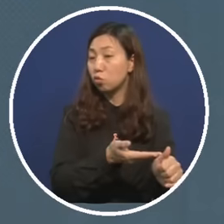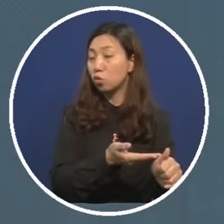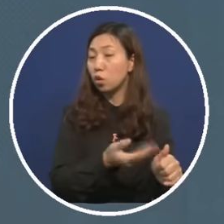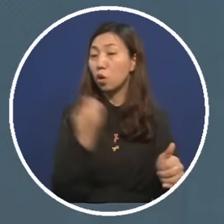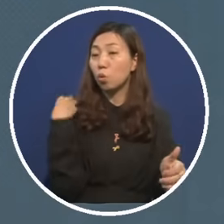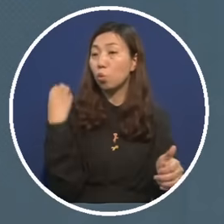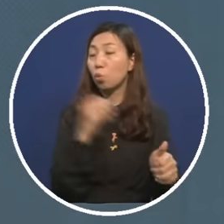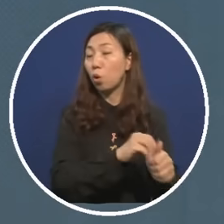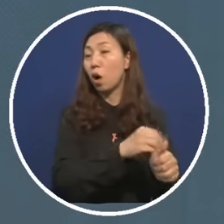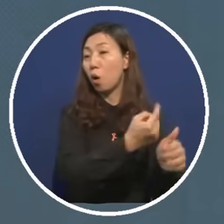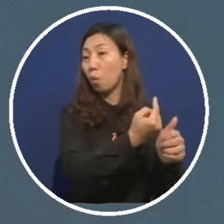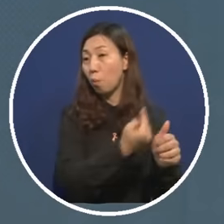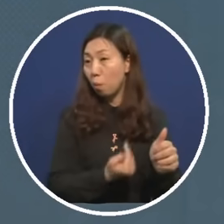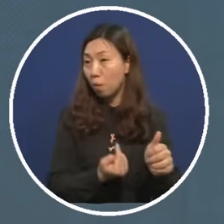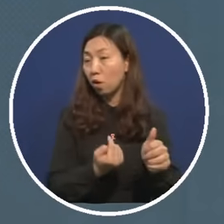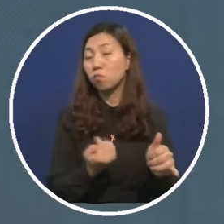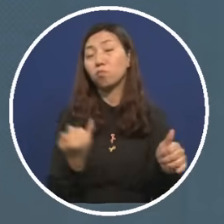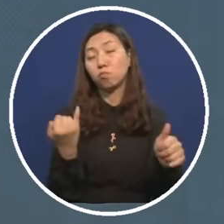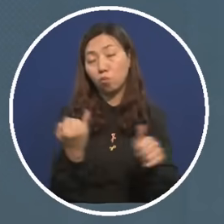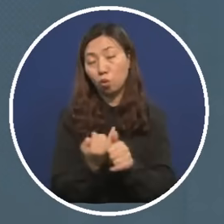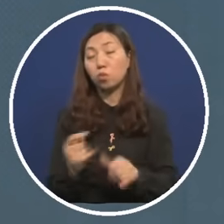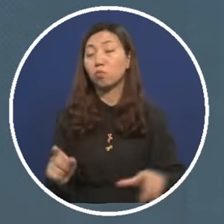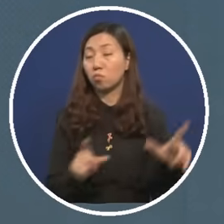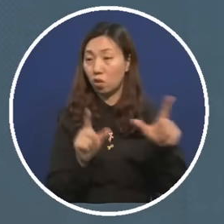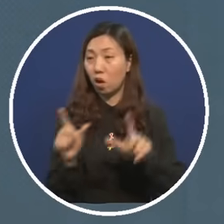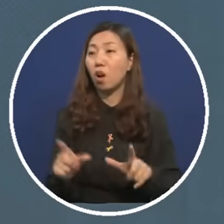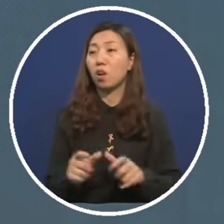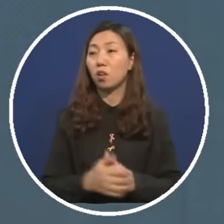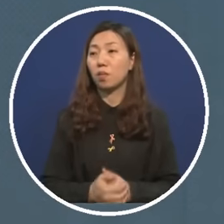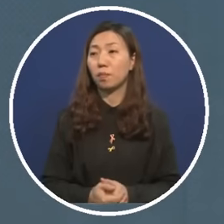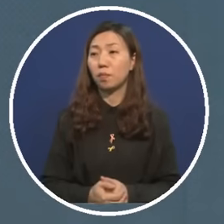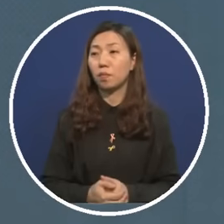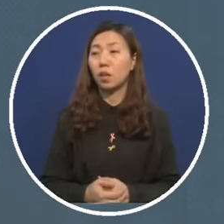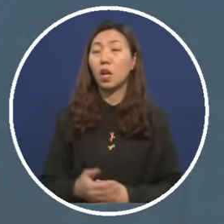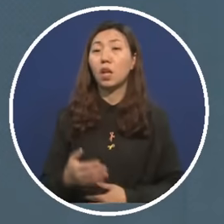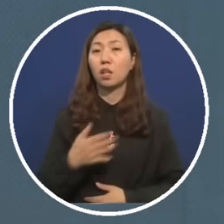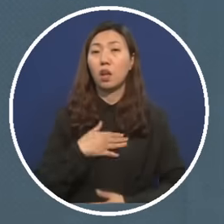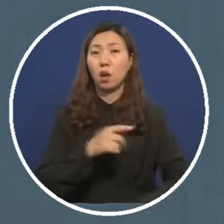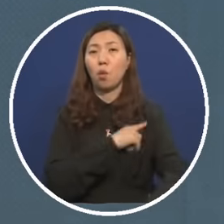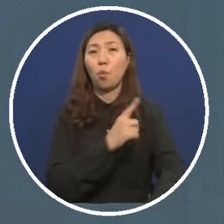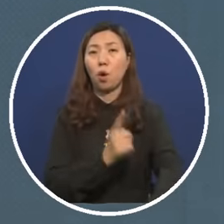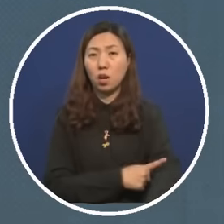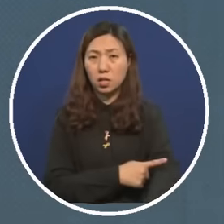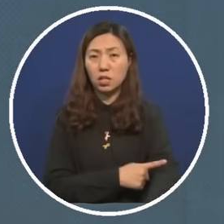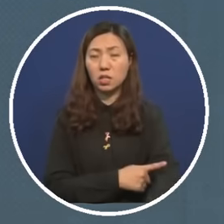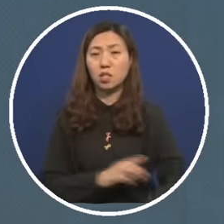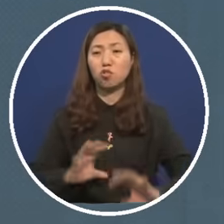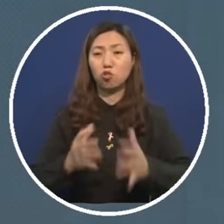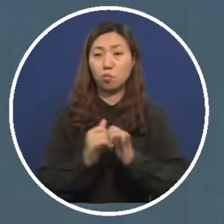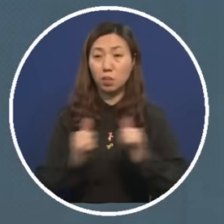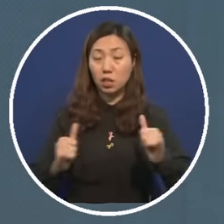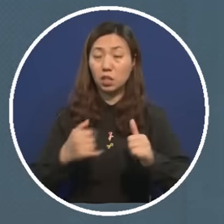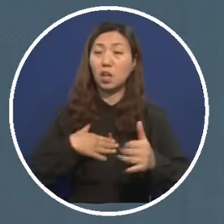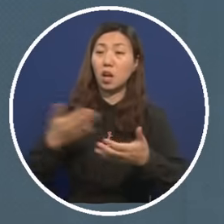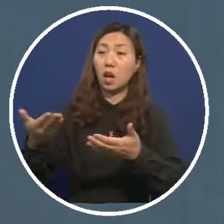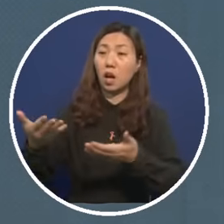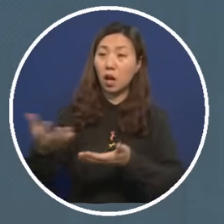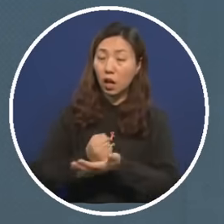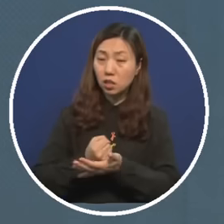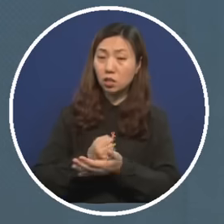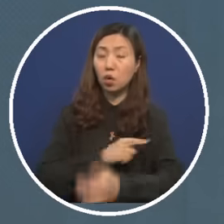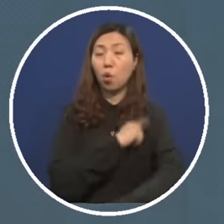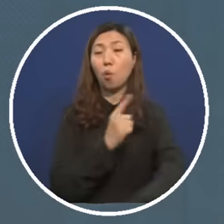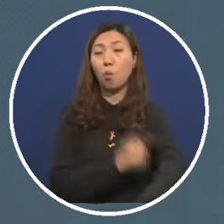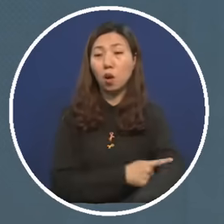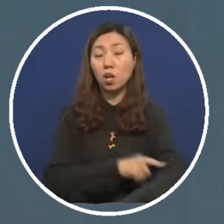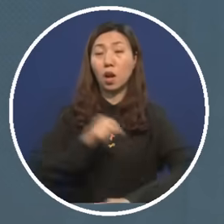맞아주겠다. 참 남편으로 맞아주겠다. 아시겠죠? 자기 권리. 국민으로서 자기에게 주어진 권리를 행사해야 돼요?